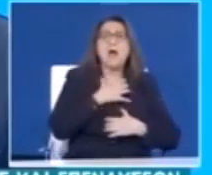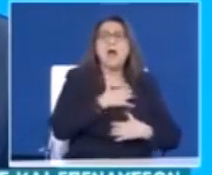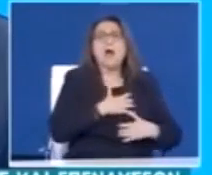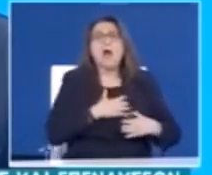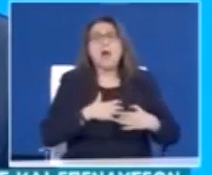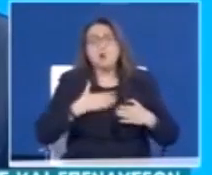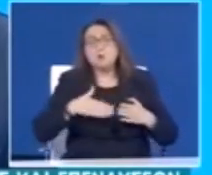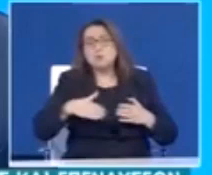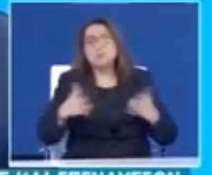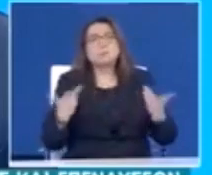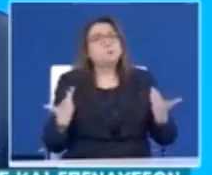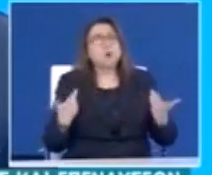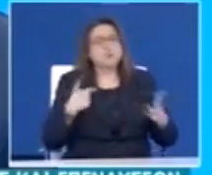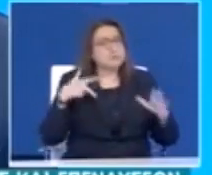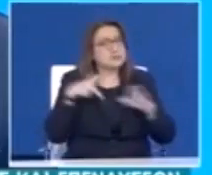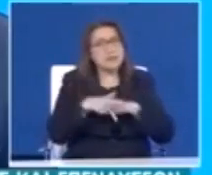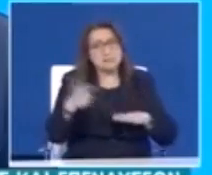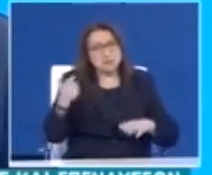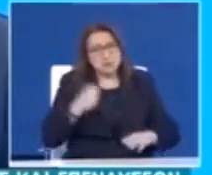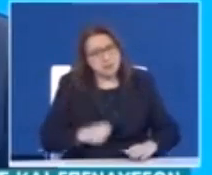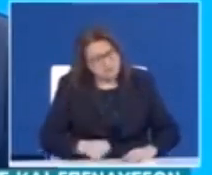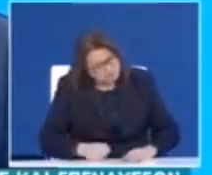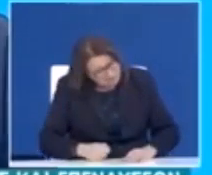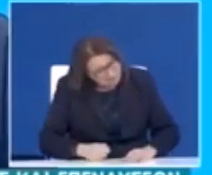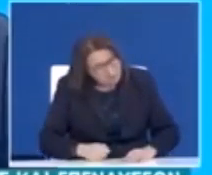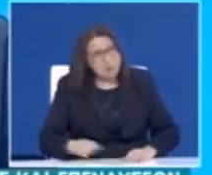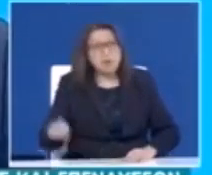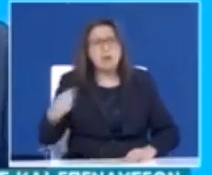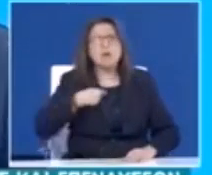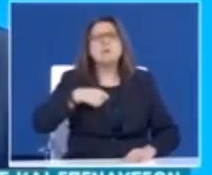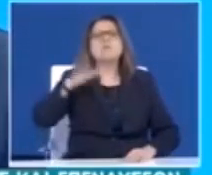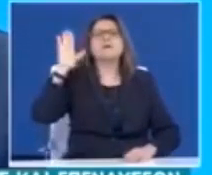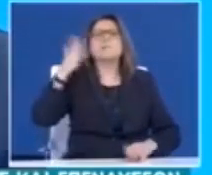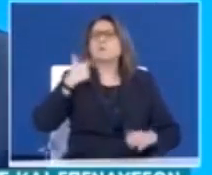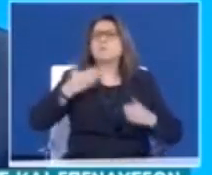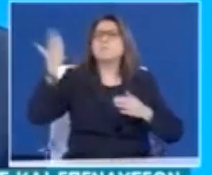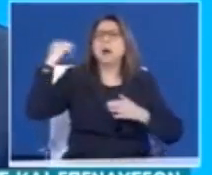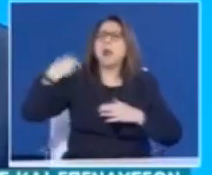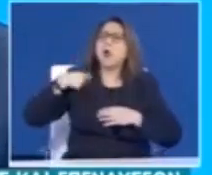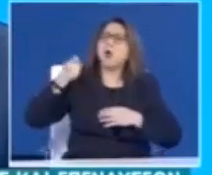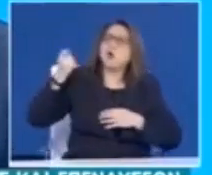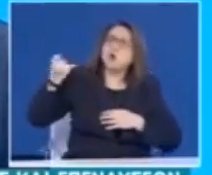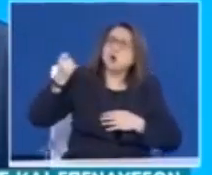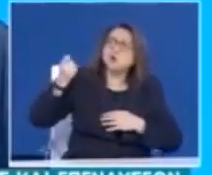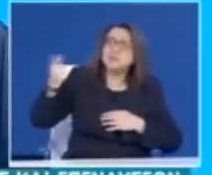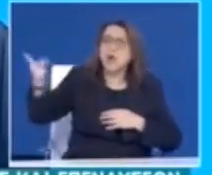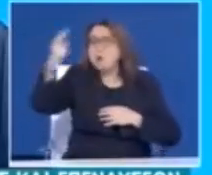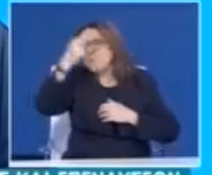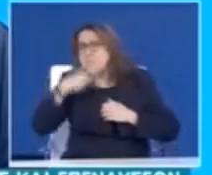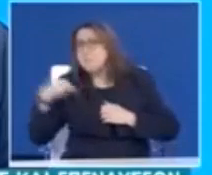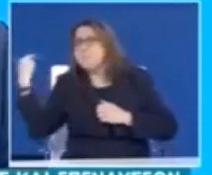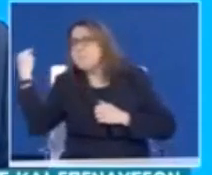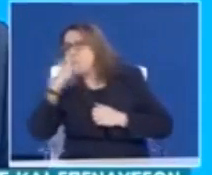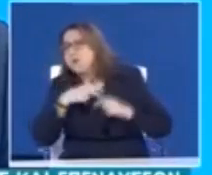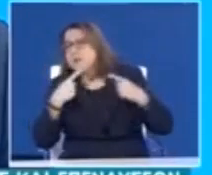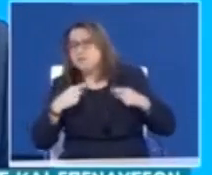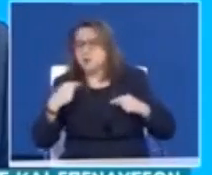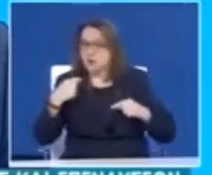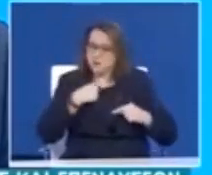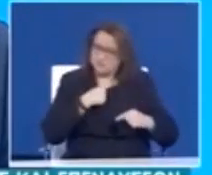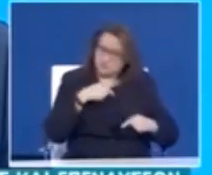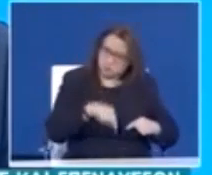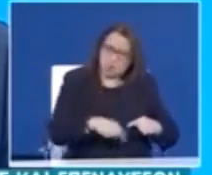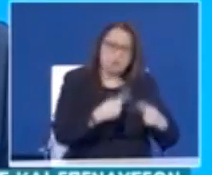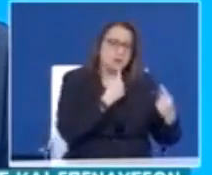εύκολη πρόσβαση στο τραπεζικό σύστημα λόγω διαρθρωτικών προβλημάτων. Σε συνεργασία με το Υπουργείο Οικονομικών θα έχουμε σύντομα σε